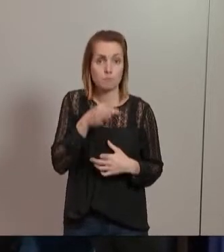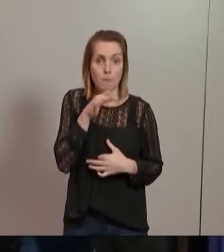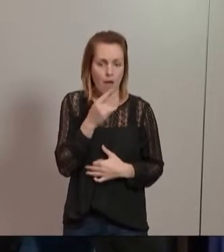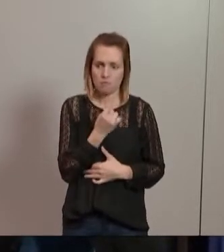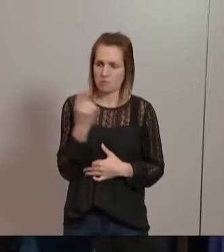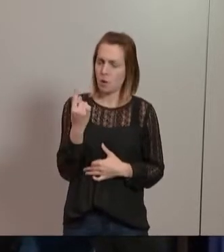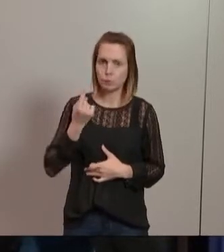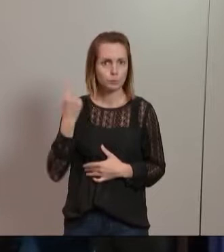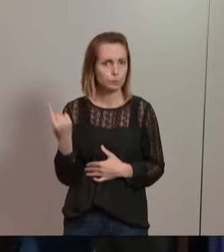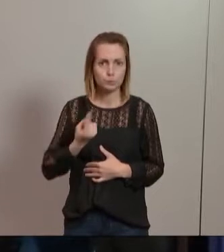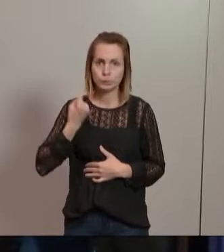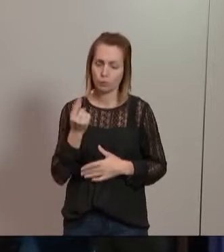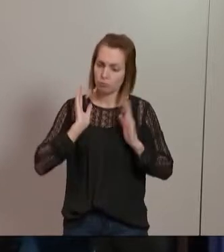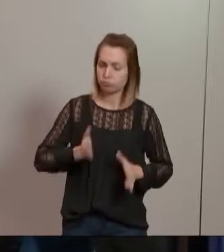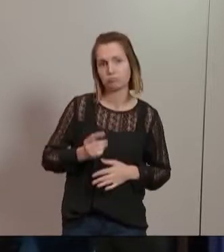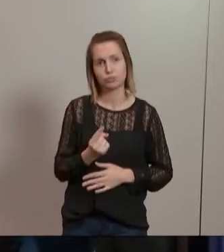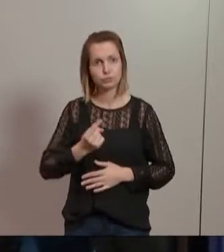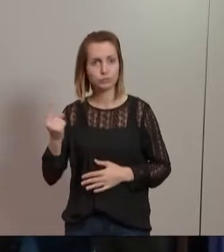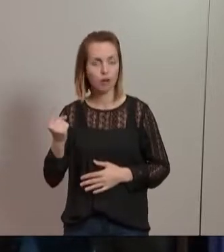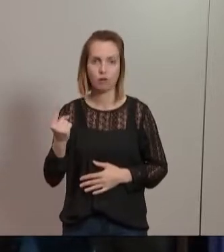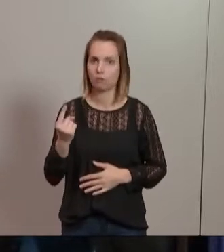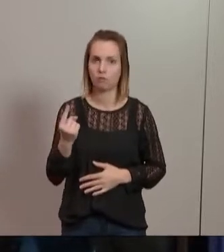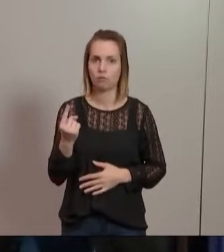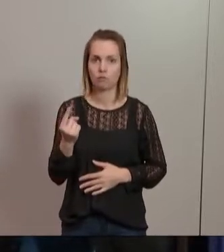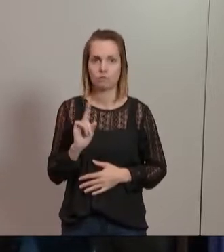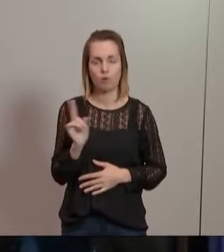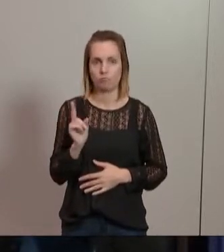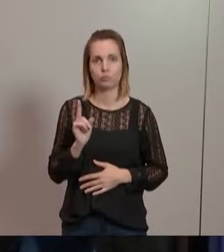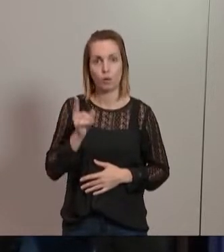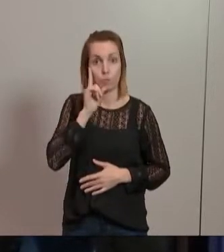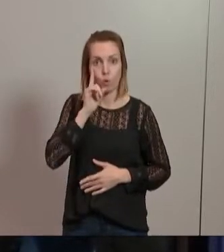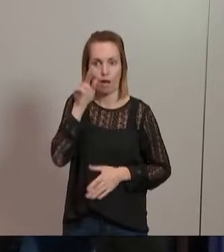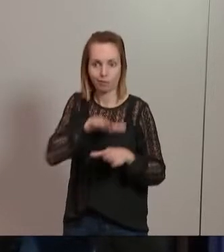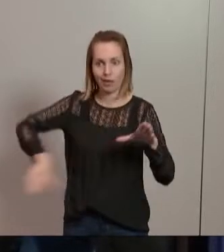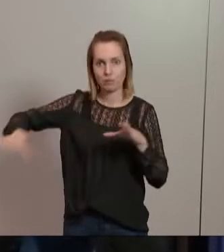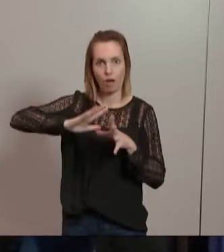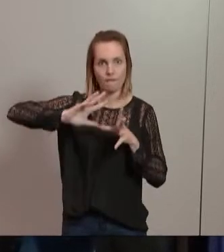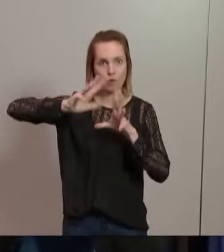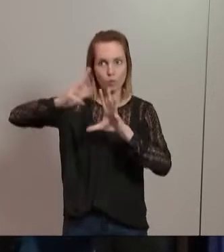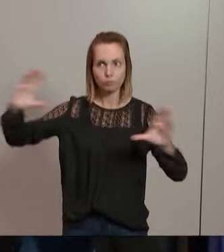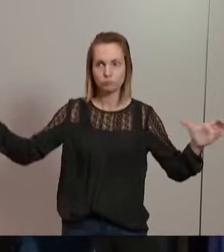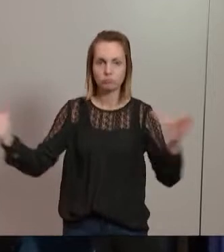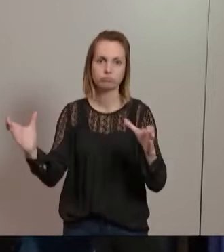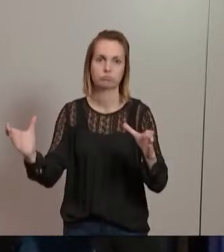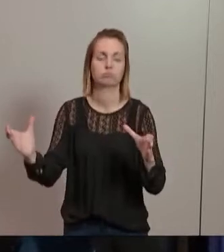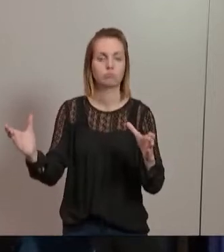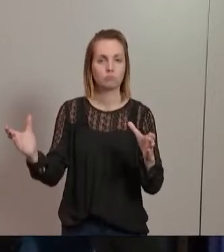seuls, ni décider seuls, à l'heure d'une forme de globalisation du territoire, que ce soit